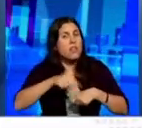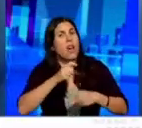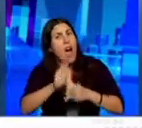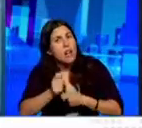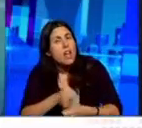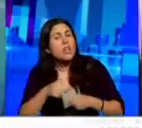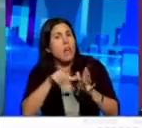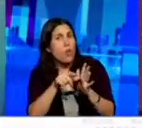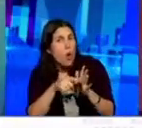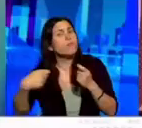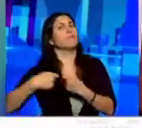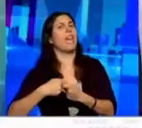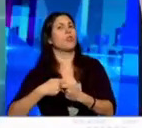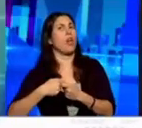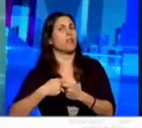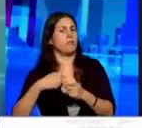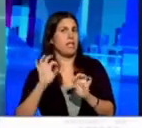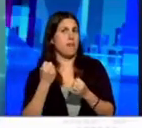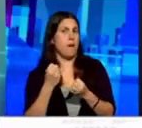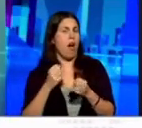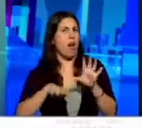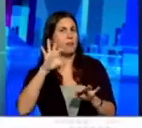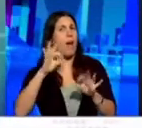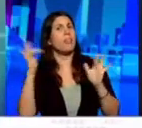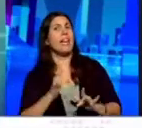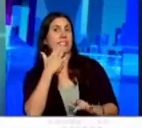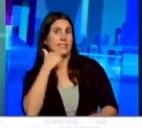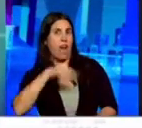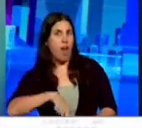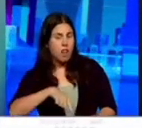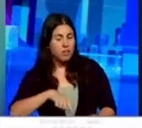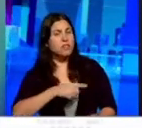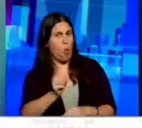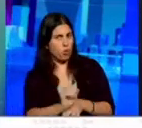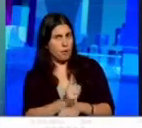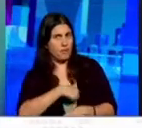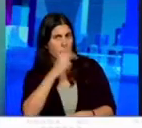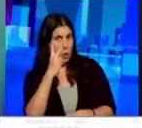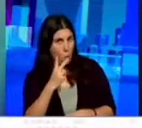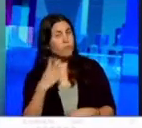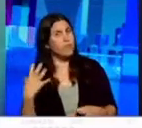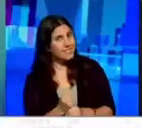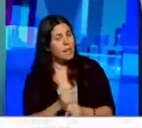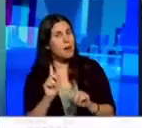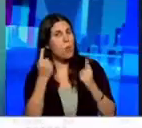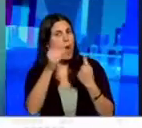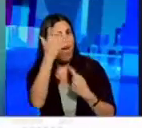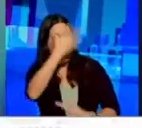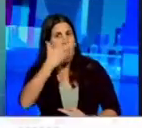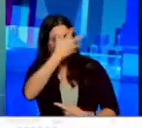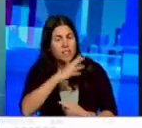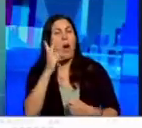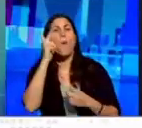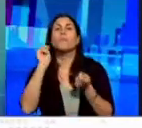המדינות האלה, גם בהפסקת ההצבעה האוטומטית נגד ישראל, וזה עובד. אנחנו רואים את מה שקורה באפריקה, את השינוי, אנחנו רואים שינוי שקורה